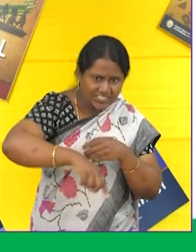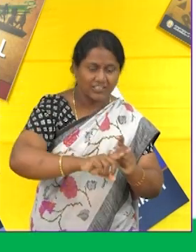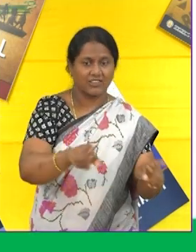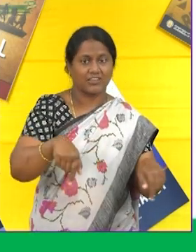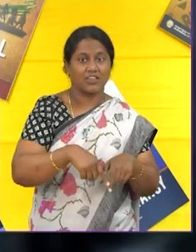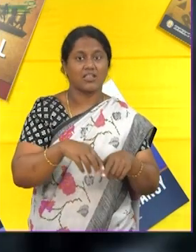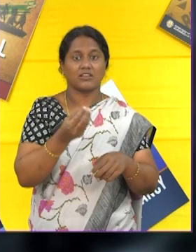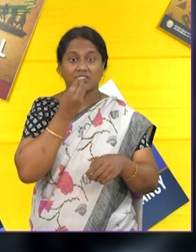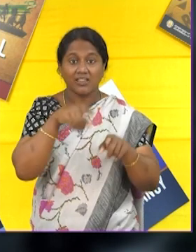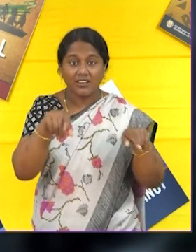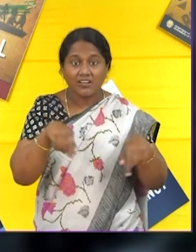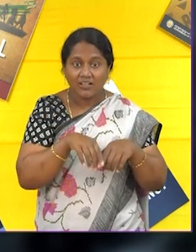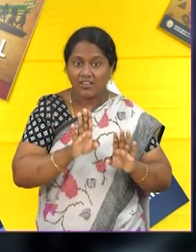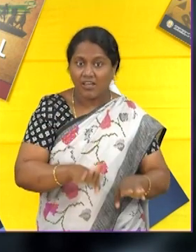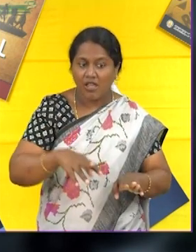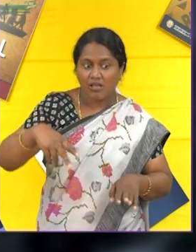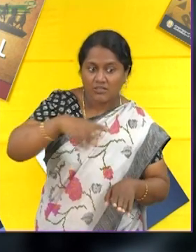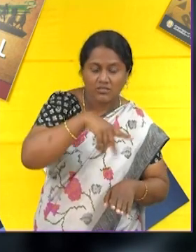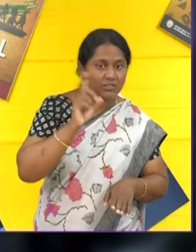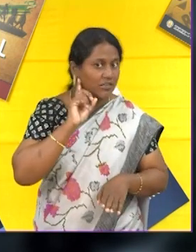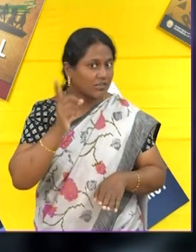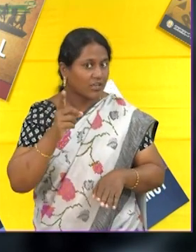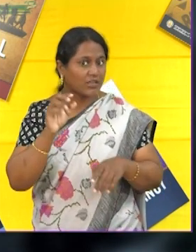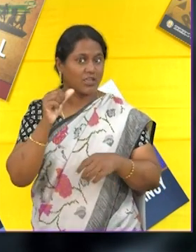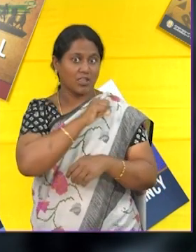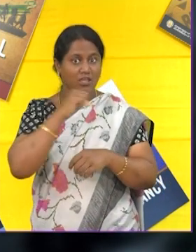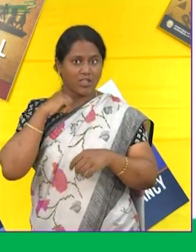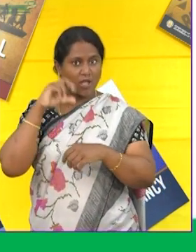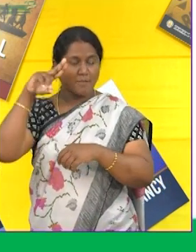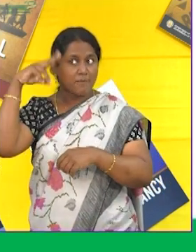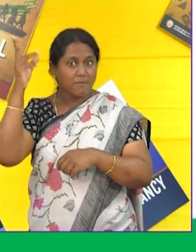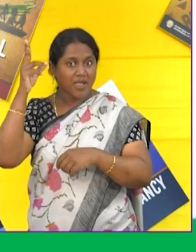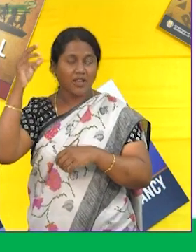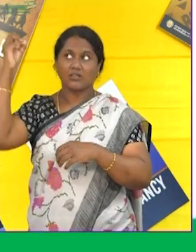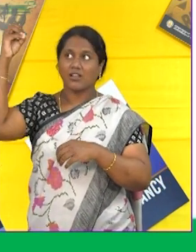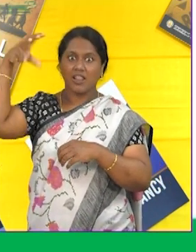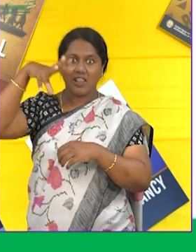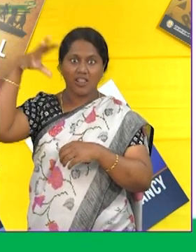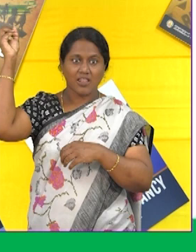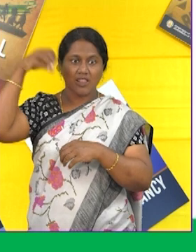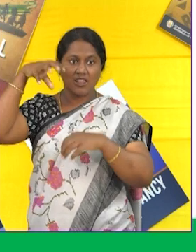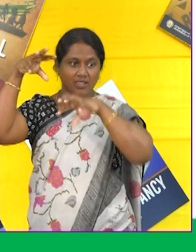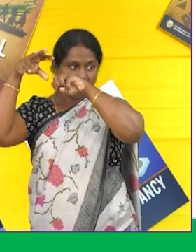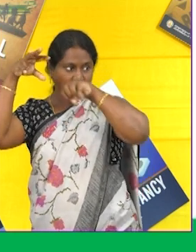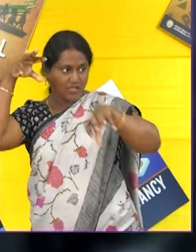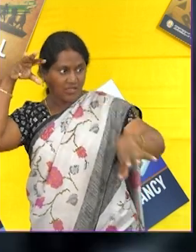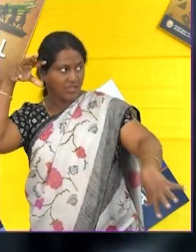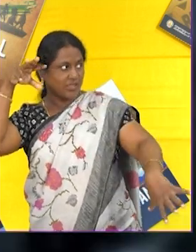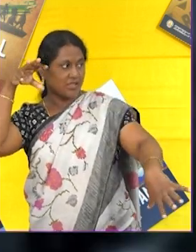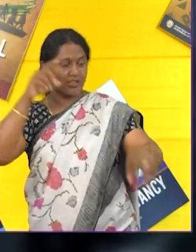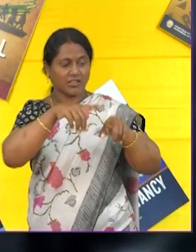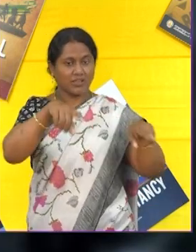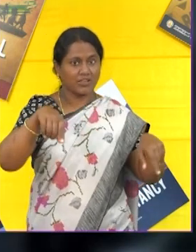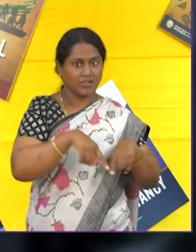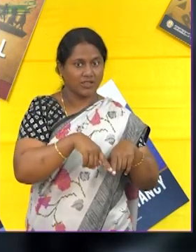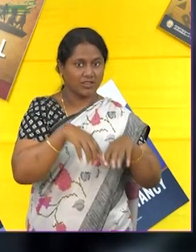steps. பாத்ரூமில் உள்ள லைட் பேக் ஸ்டெப்ஸில் விழுந்து which dropped directly into the dining room. டைனிங்